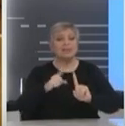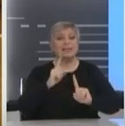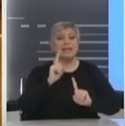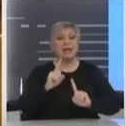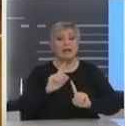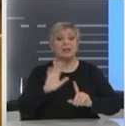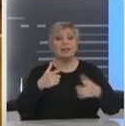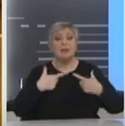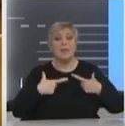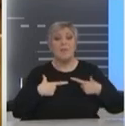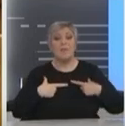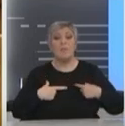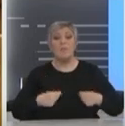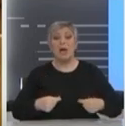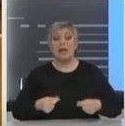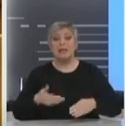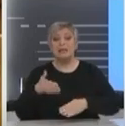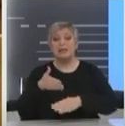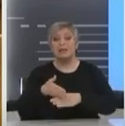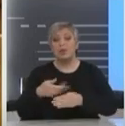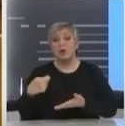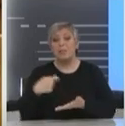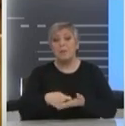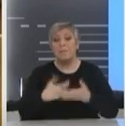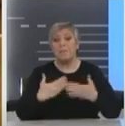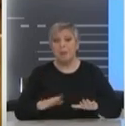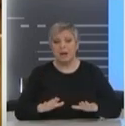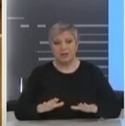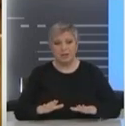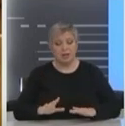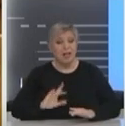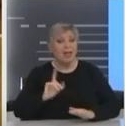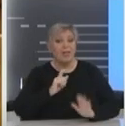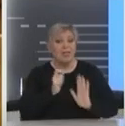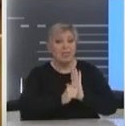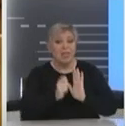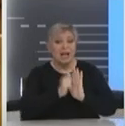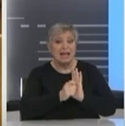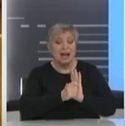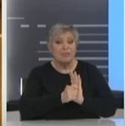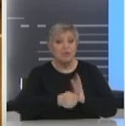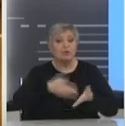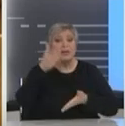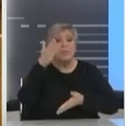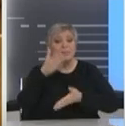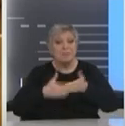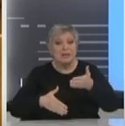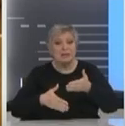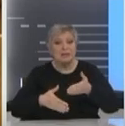Προσέξτε, δεν λέει ότι θα πρέπει τα μισά μέλη του σωματείου να υπερψηφίσουν την